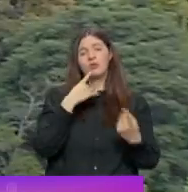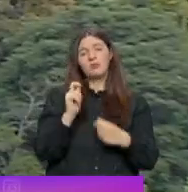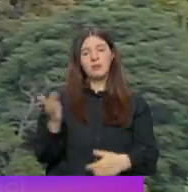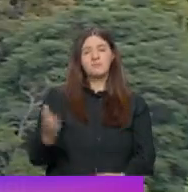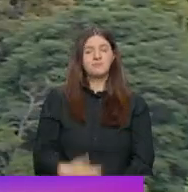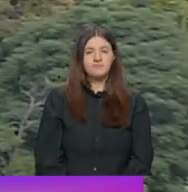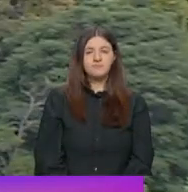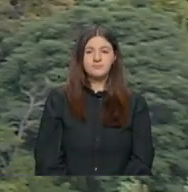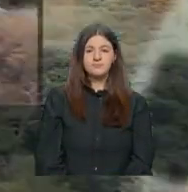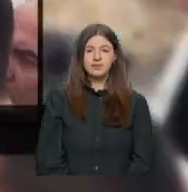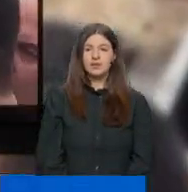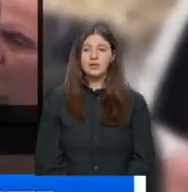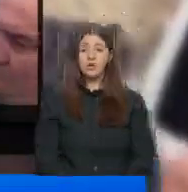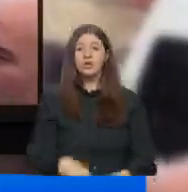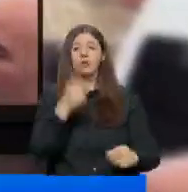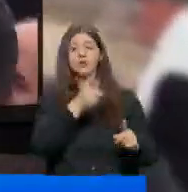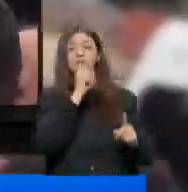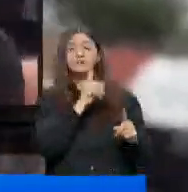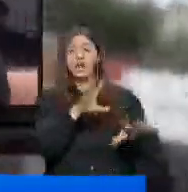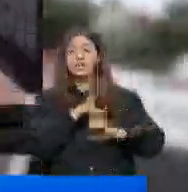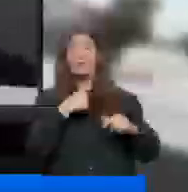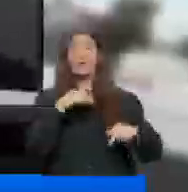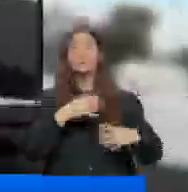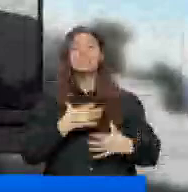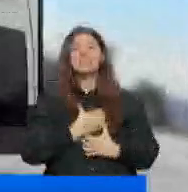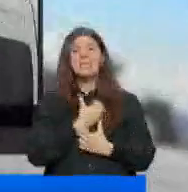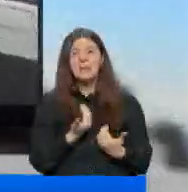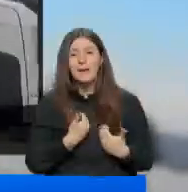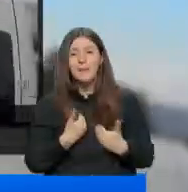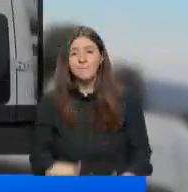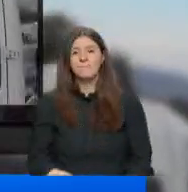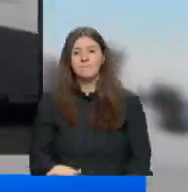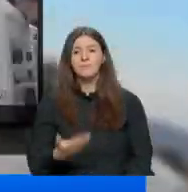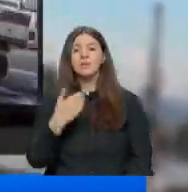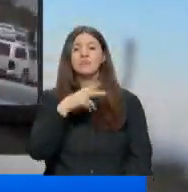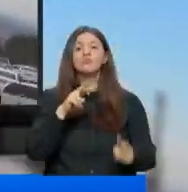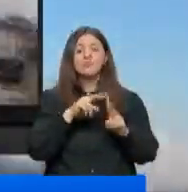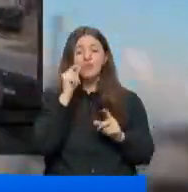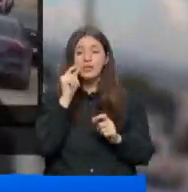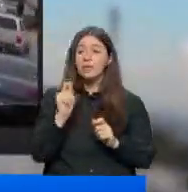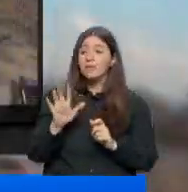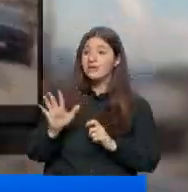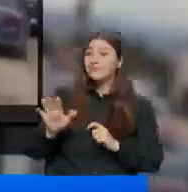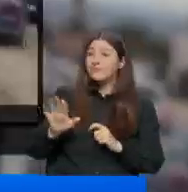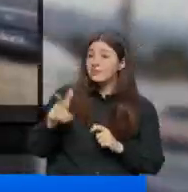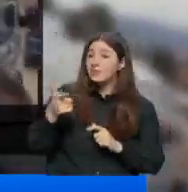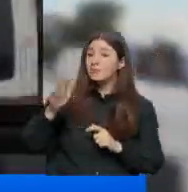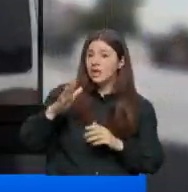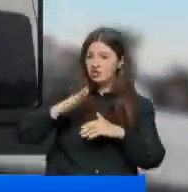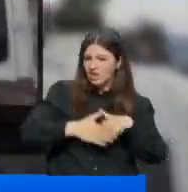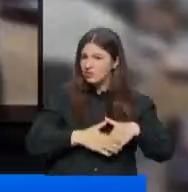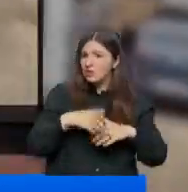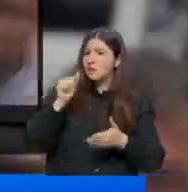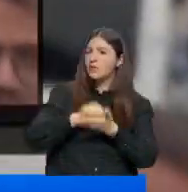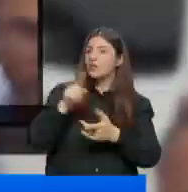konuşalım. %100 etkiledi ve ben şu an sıkıntıdayım. Sorry, yapma. Elini çek,